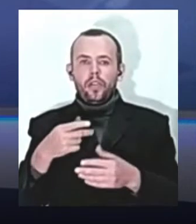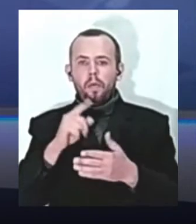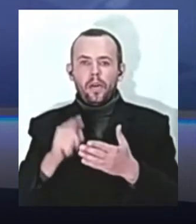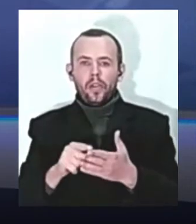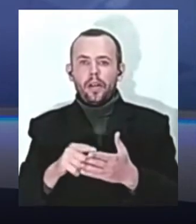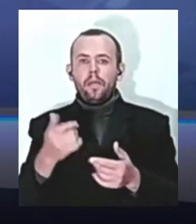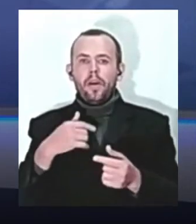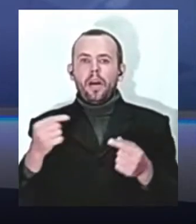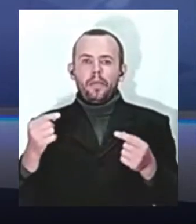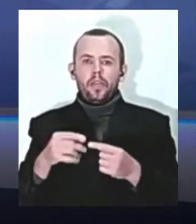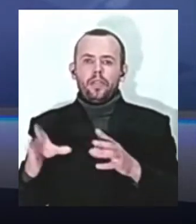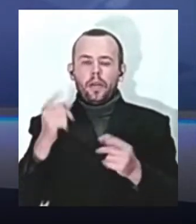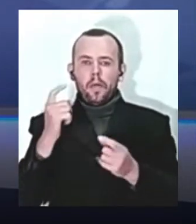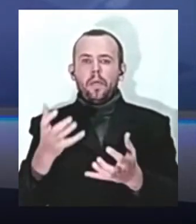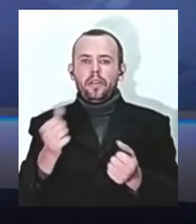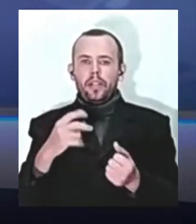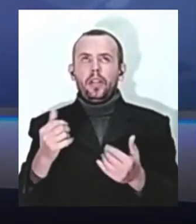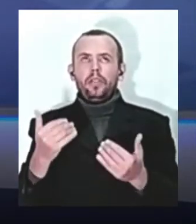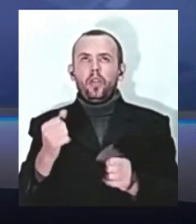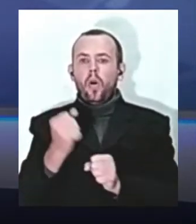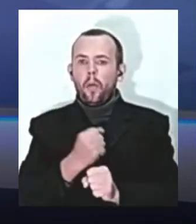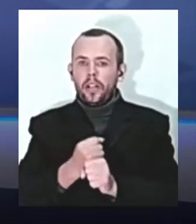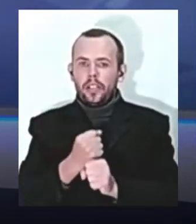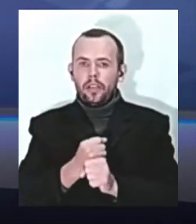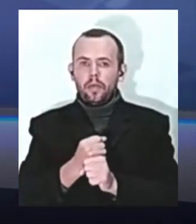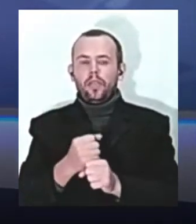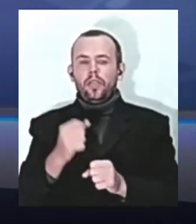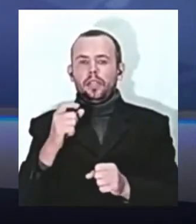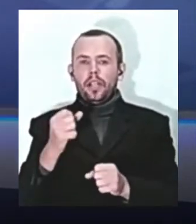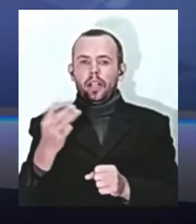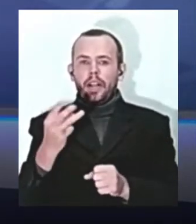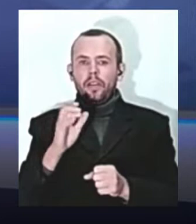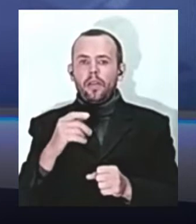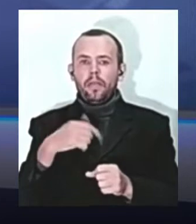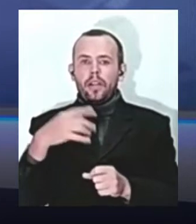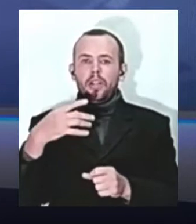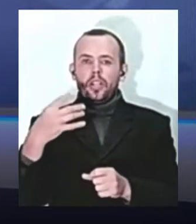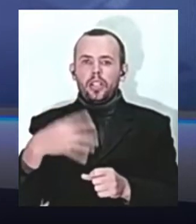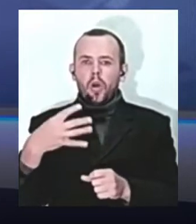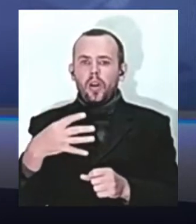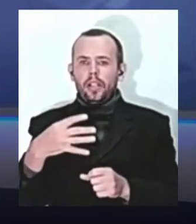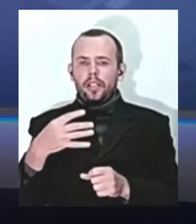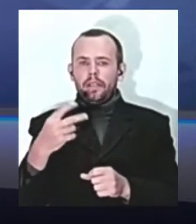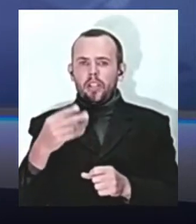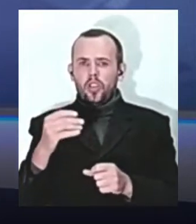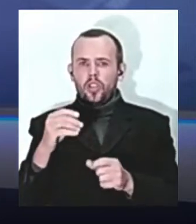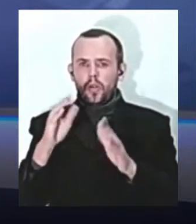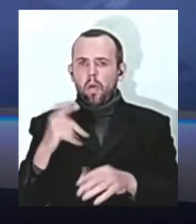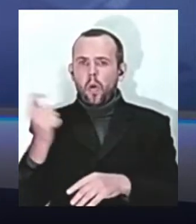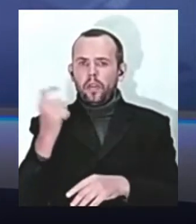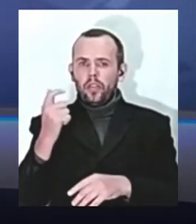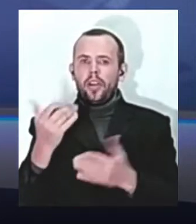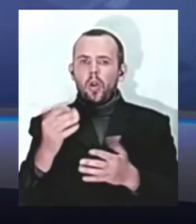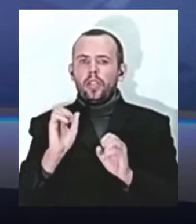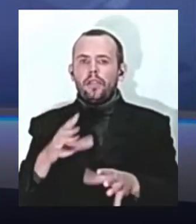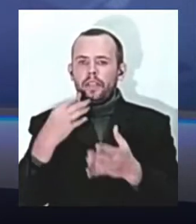інформація береться. Ми сьогодні опрацьовуємо, за третій квартал ми опрацювали 43 тисячі суб'єктів господарювання, які здавали свою